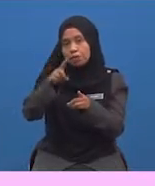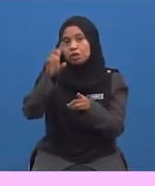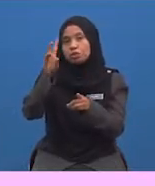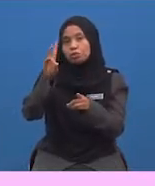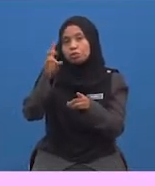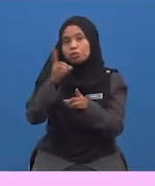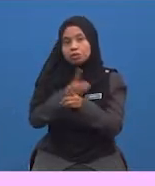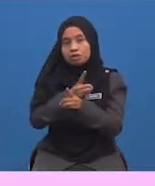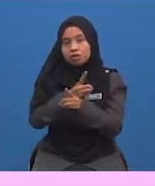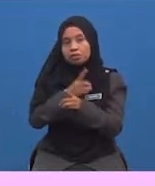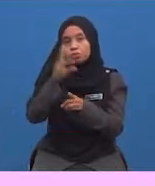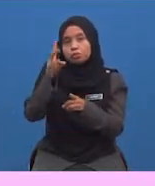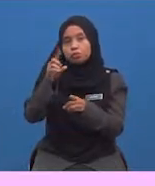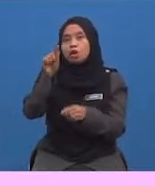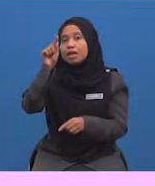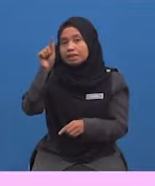darab 7 kuasa 3.